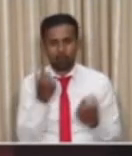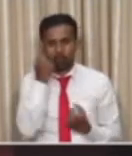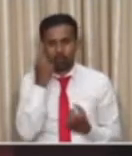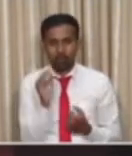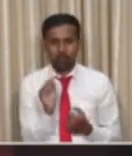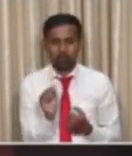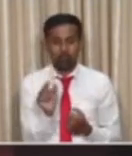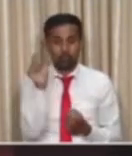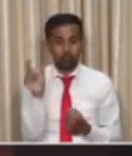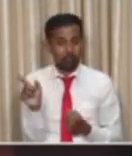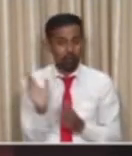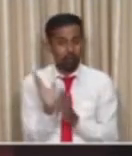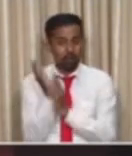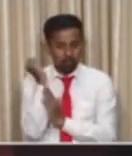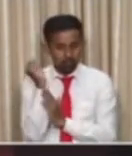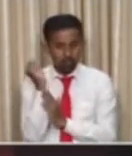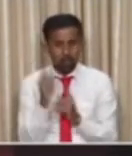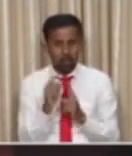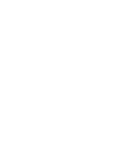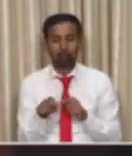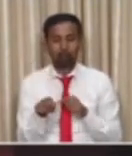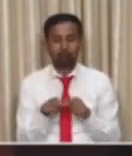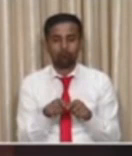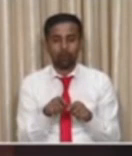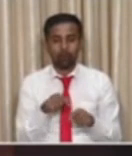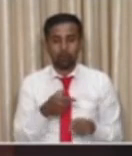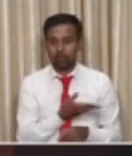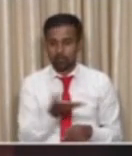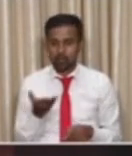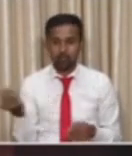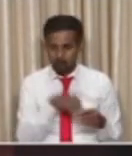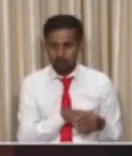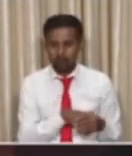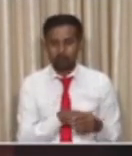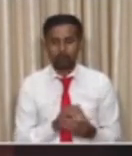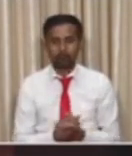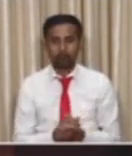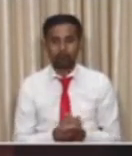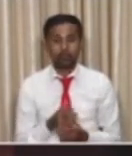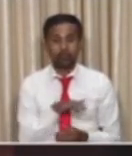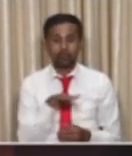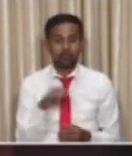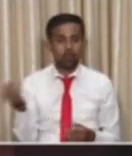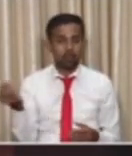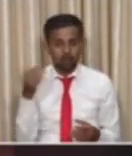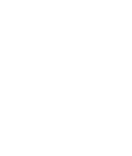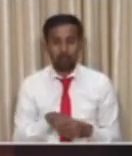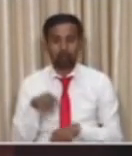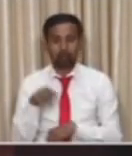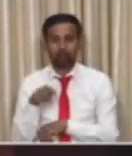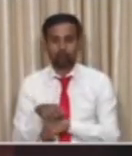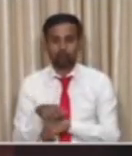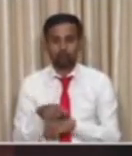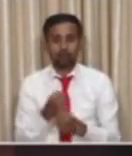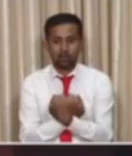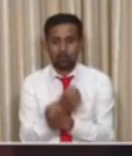නමුත් එතුමට අයිතියක් තිබෙනවා පාර්ලිමේන්තු මන්ත්‍රීවරයෙක් හැටියට මේ සභාගර්භයට පැමිණෙන්න. මේ සභාගර්භයට පැමිණෙන්න සිටින මොහොතක එතුමව